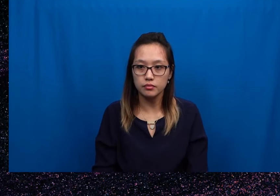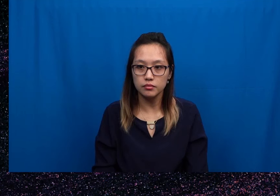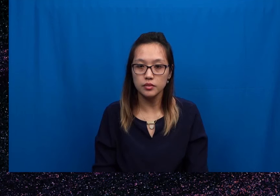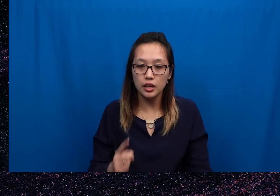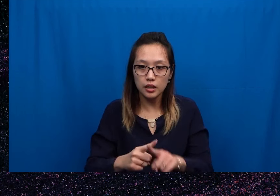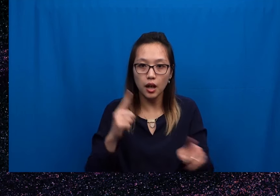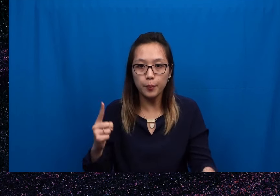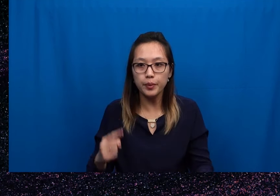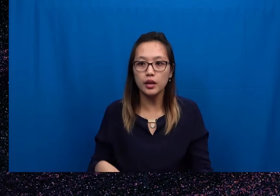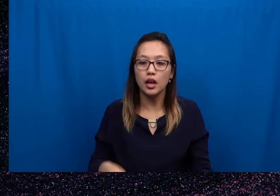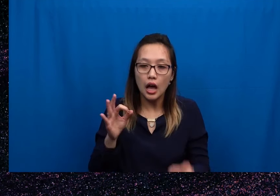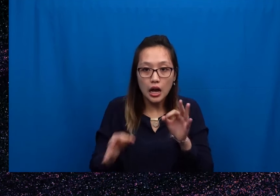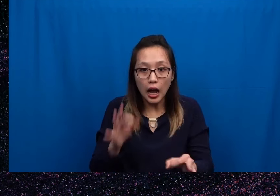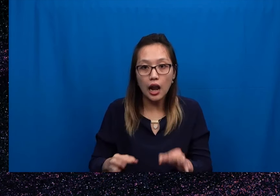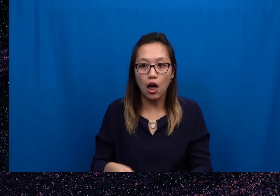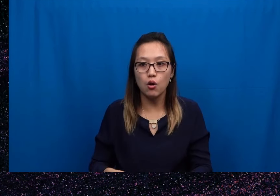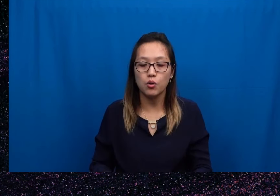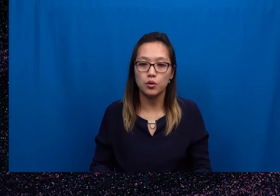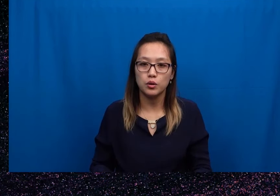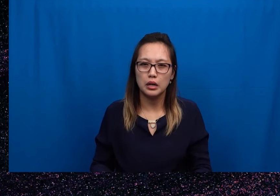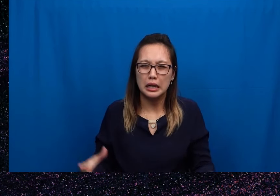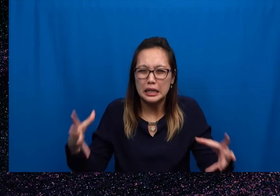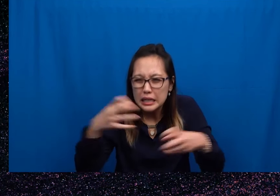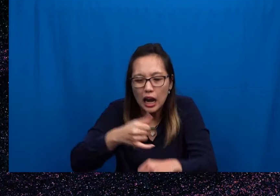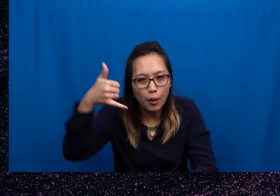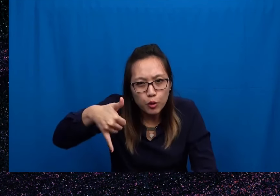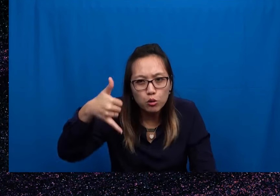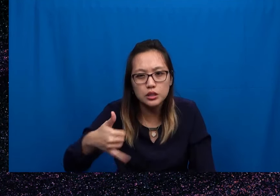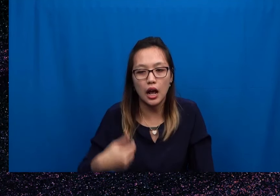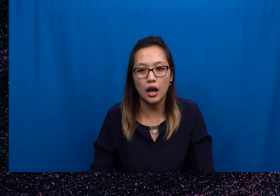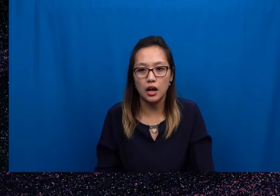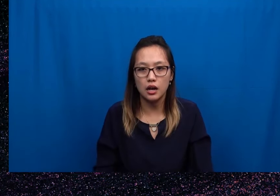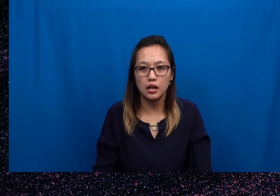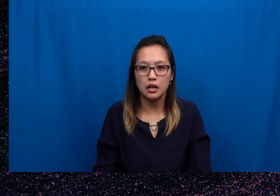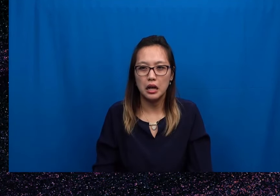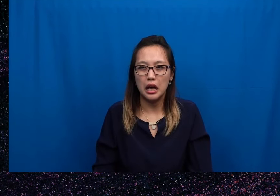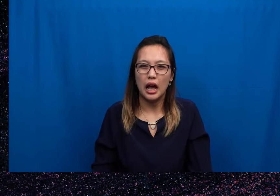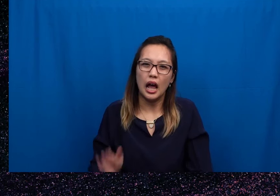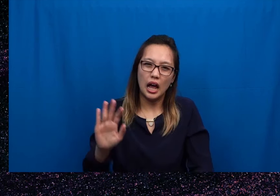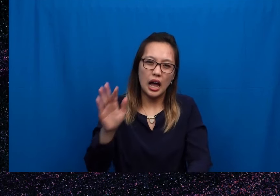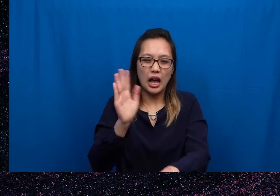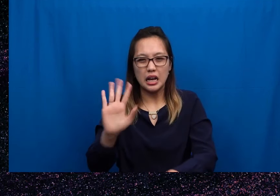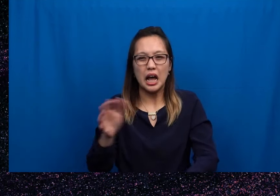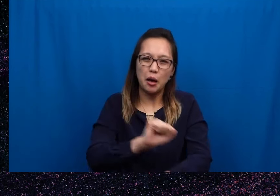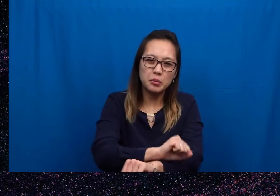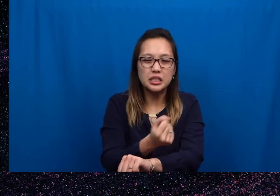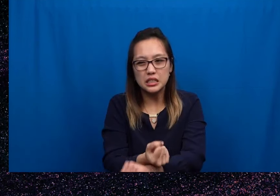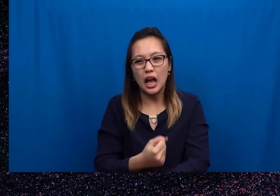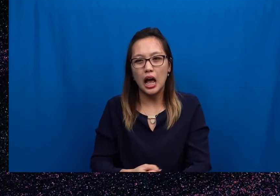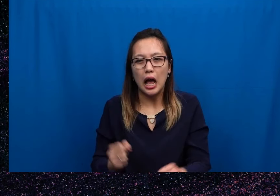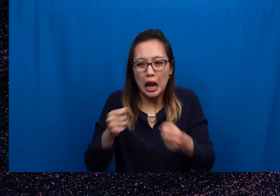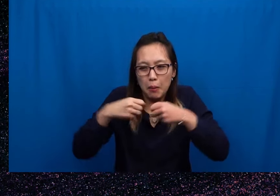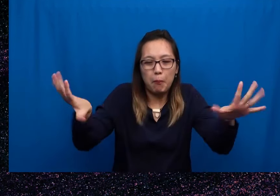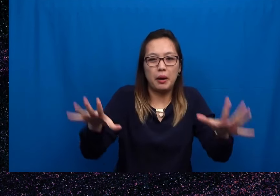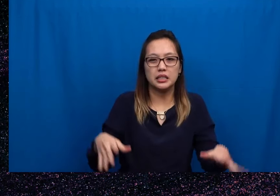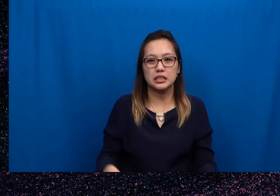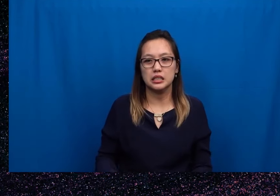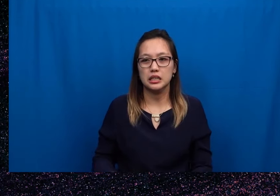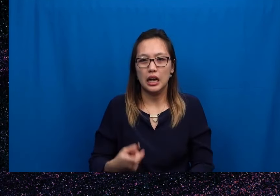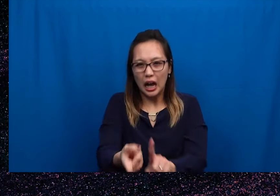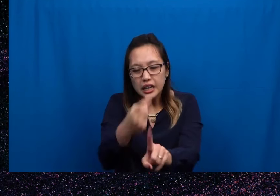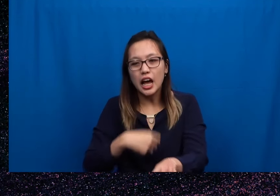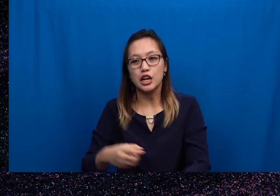masih dicengkram oleh maut, maka dia tidak akan berdaya untuk melepaskan diri dari cengkraman dosa. Dan tidak akan